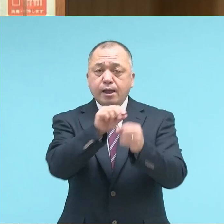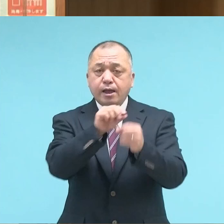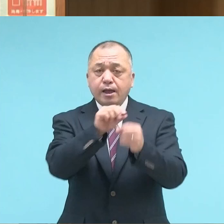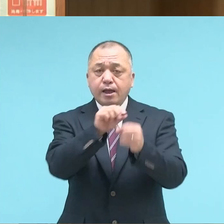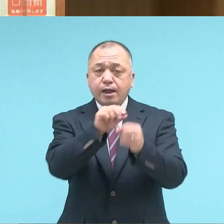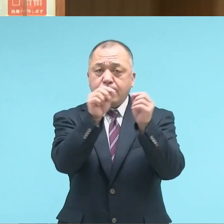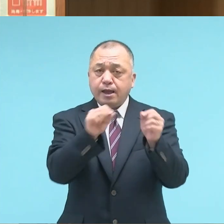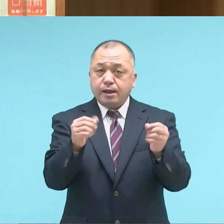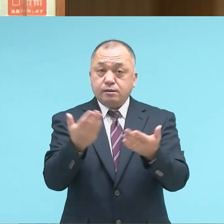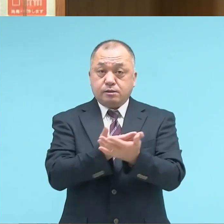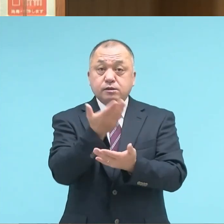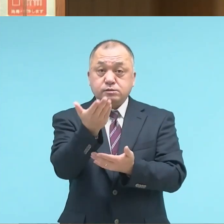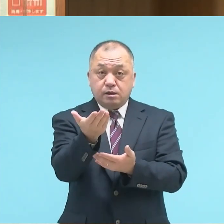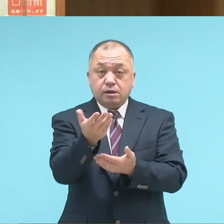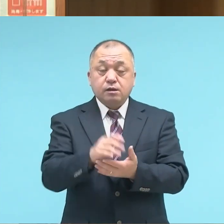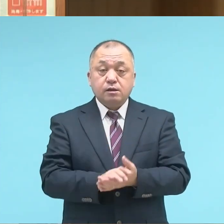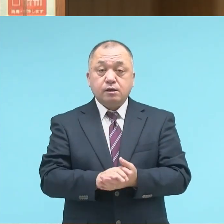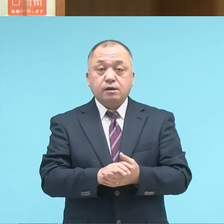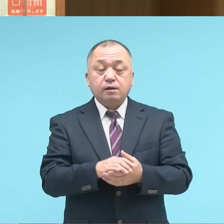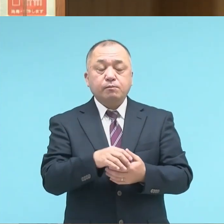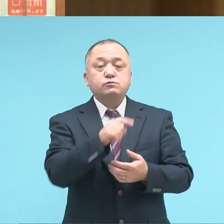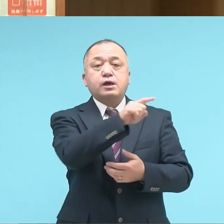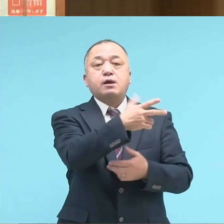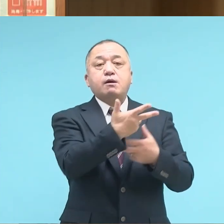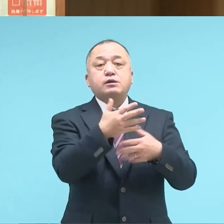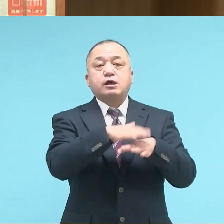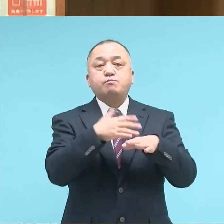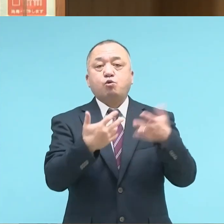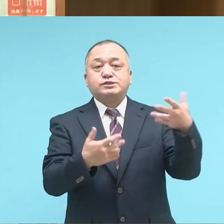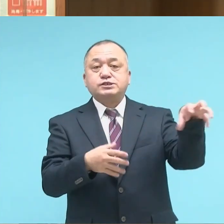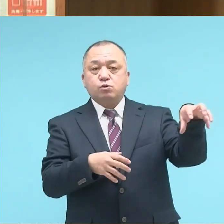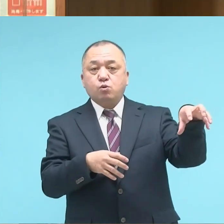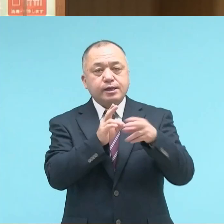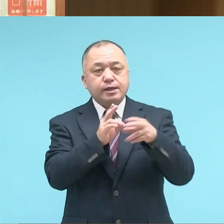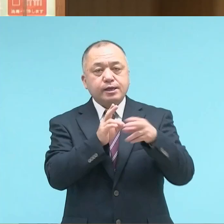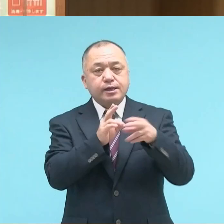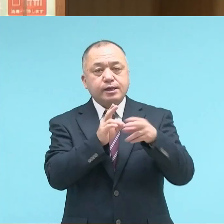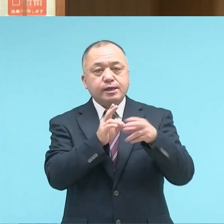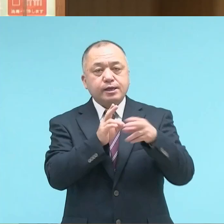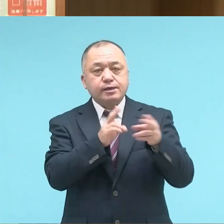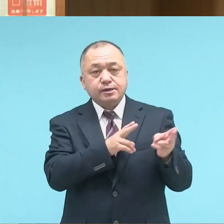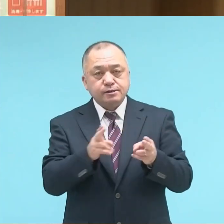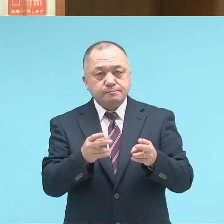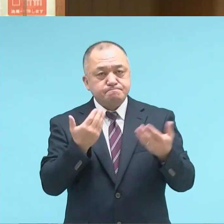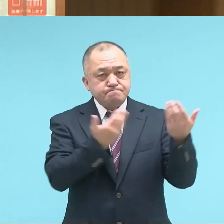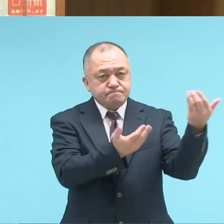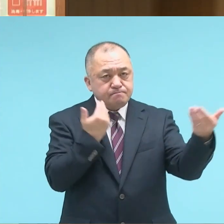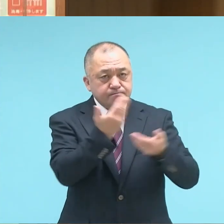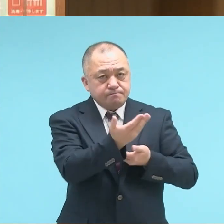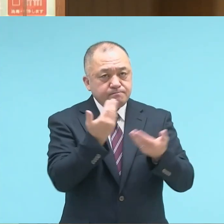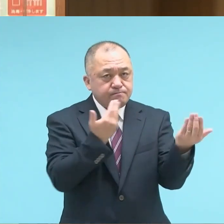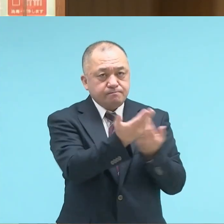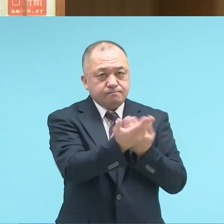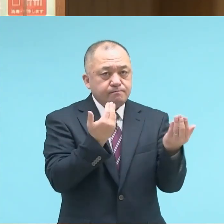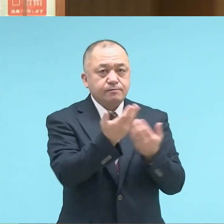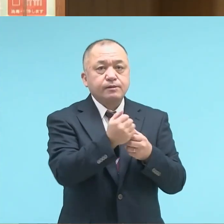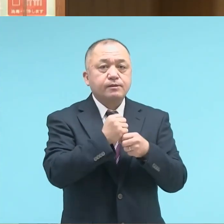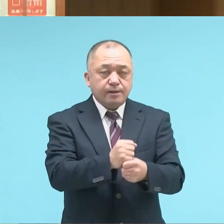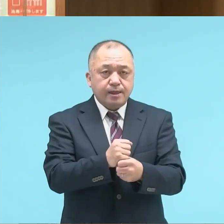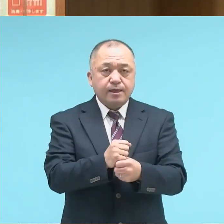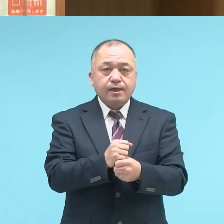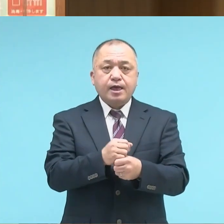のか。 それは札幌市としっかりさまざまな考え方を整理して、今現下の感染状況や医療提